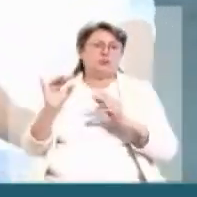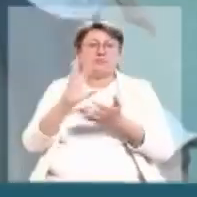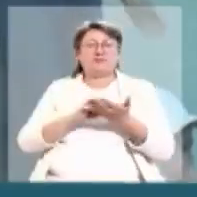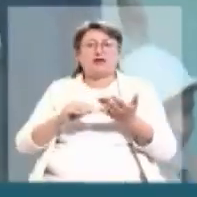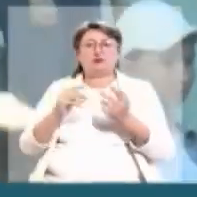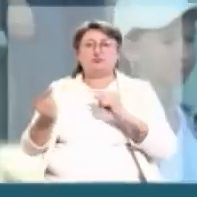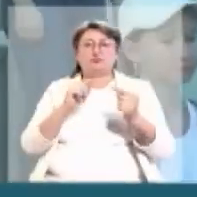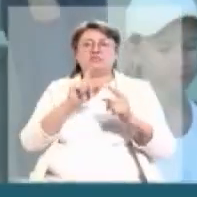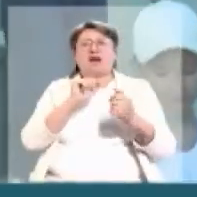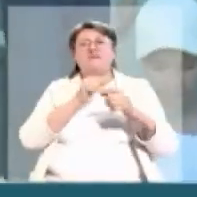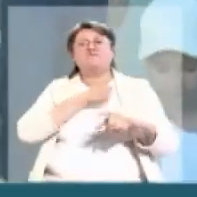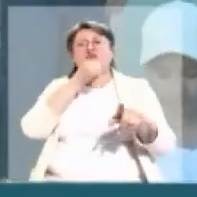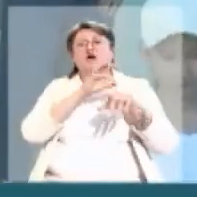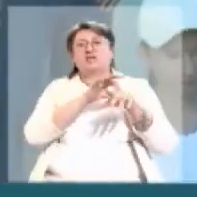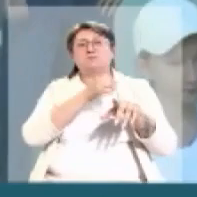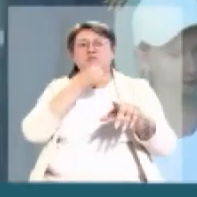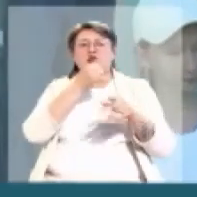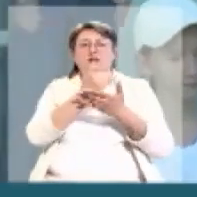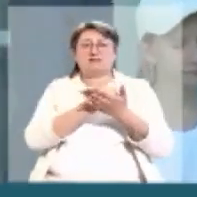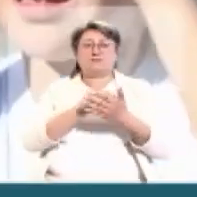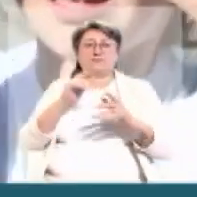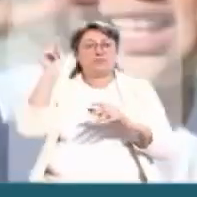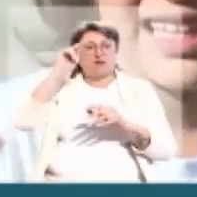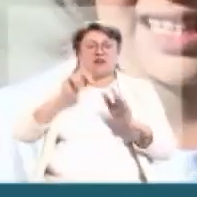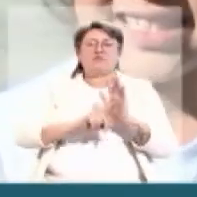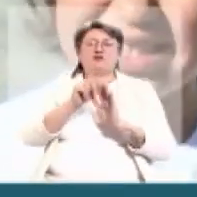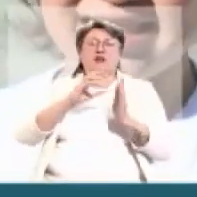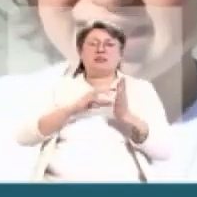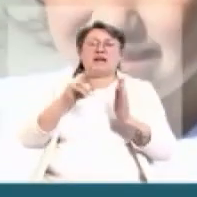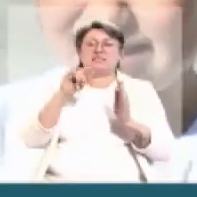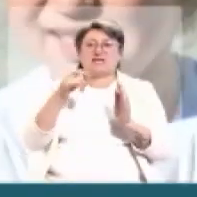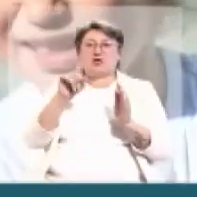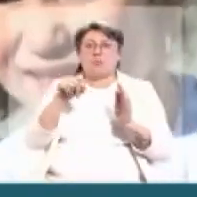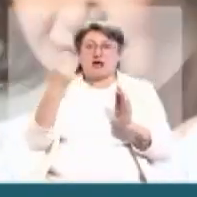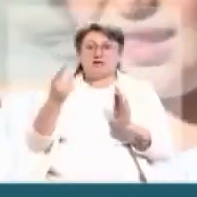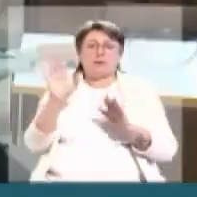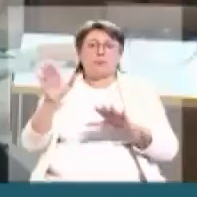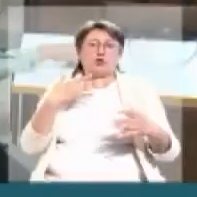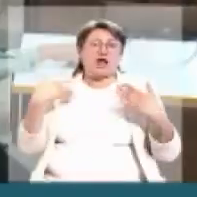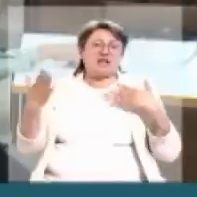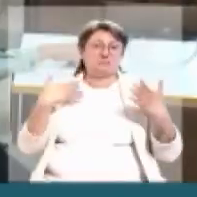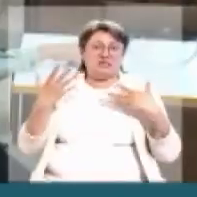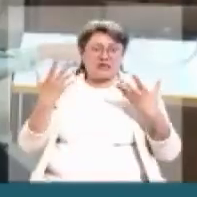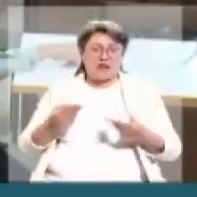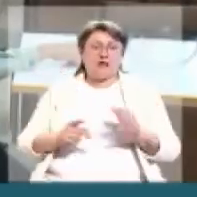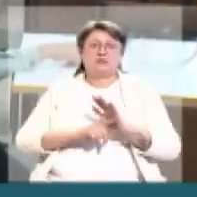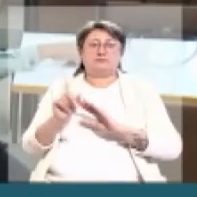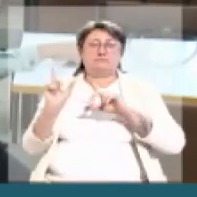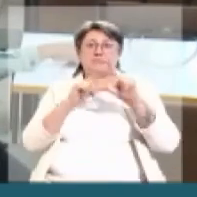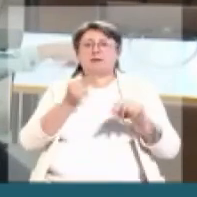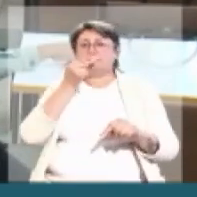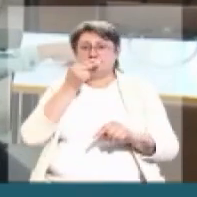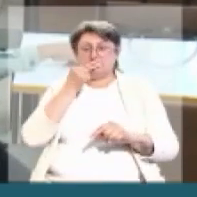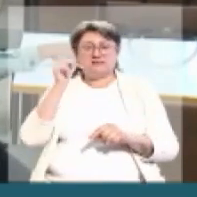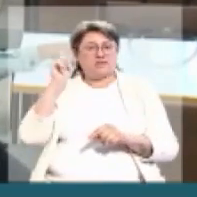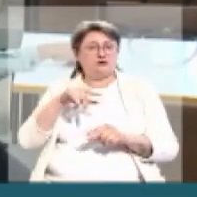повторяют движения за вожатыми старшеклассниками. Ученики начального звена школы лицея номер 1 после разминки отправляются на завтрак. Они